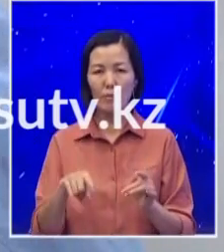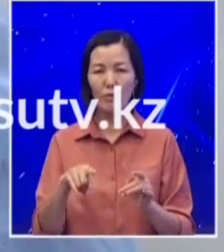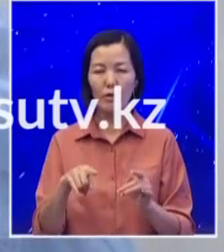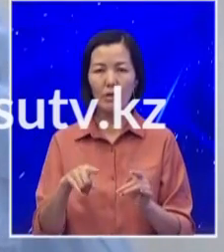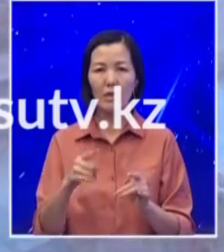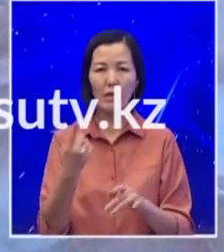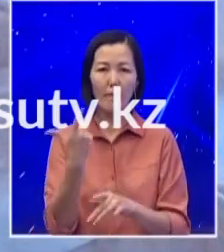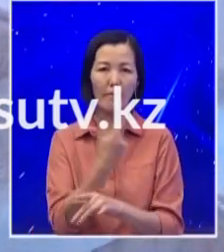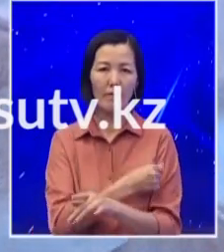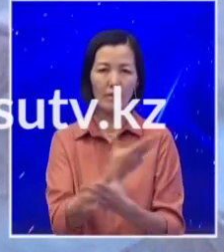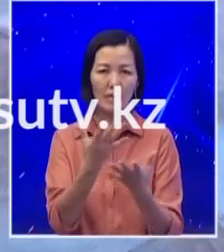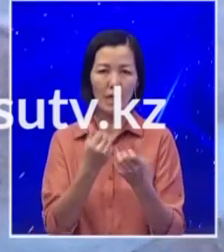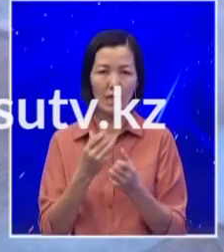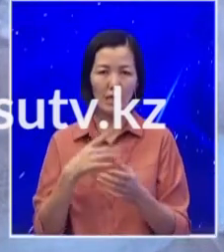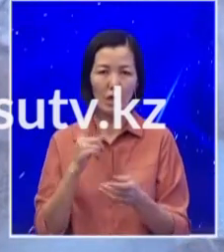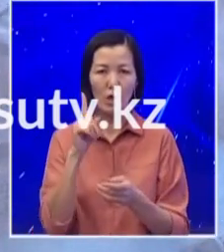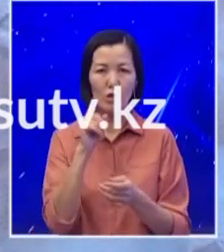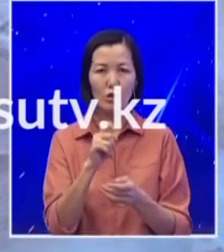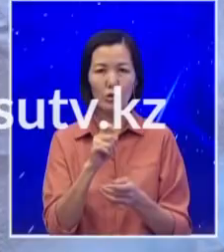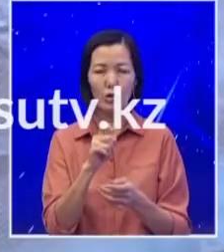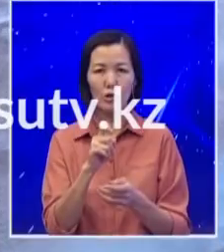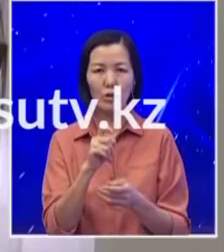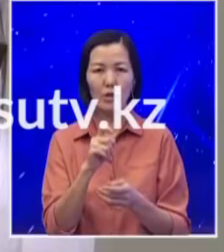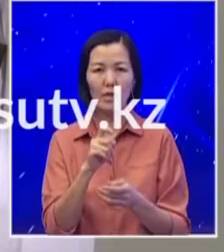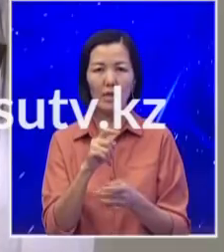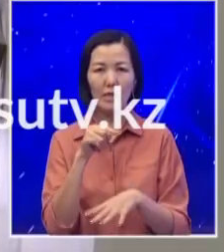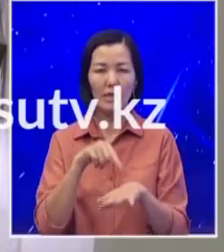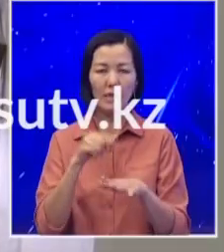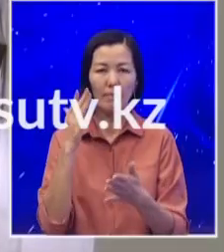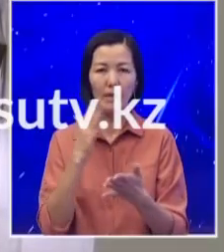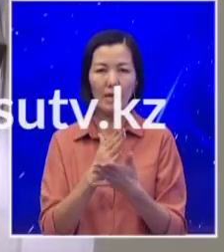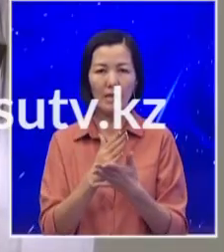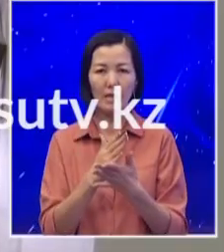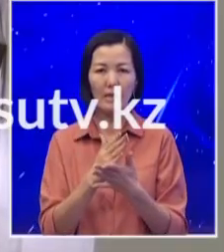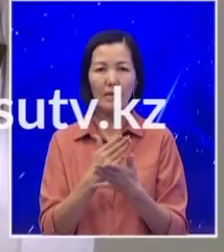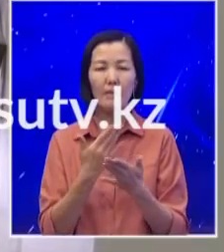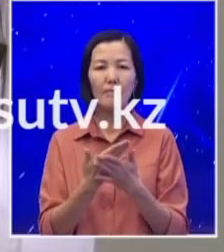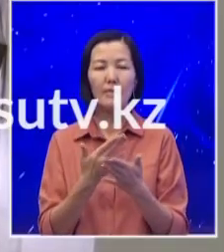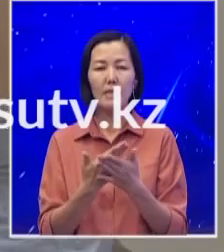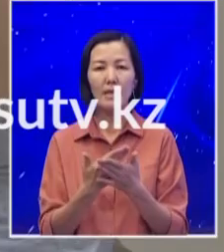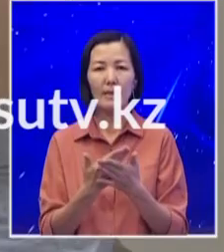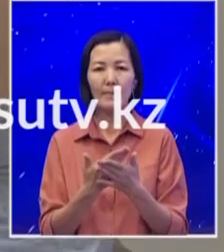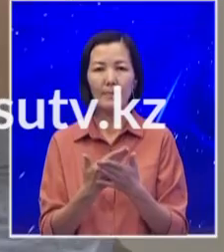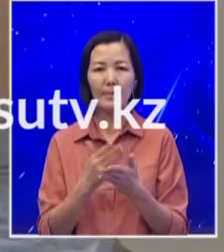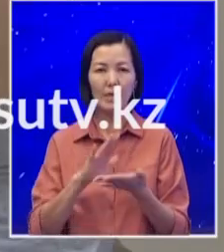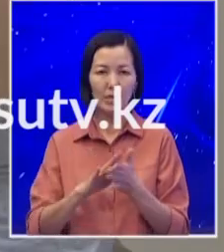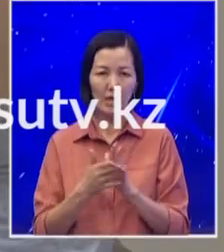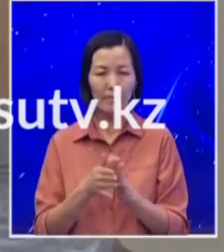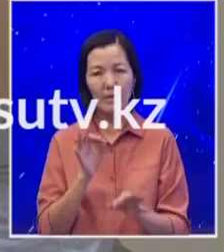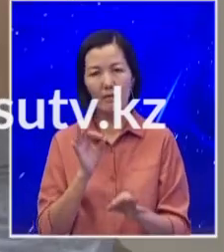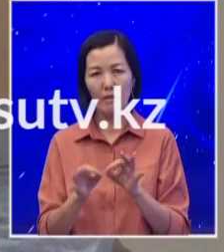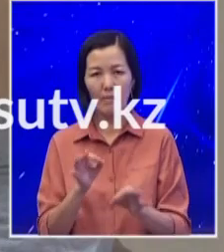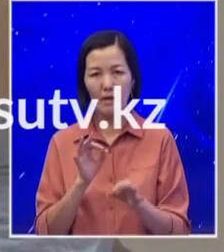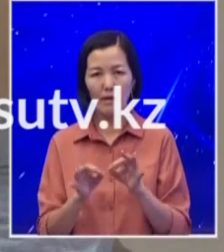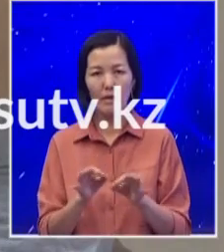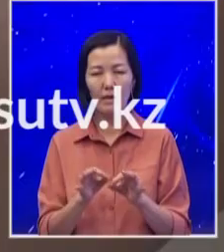жолмен күшейтілген. Олардың 100-ге жуығынан вакцинаның кері әсері байқалды. Мамандар бұл қалыпты жағдай екенін